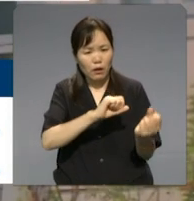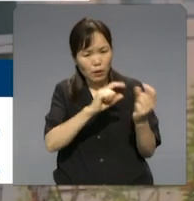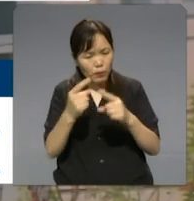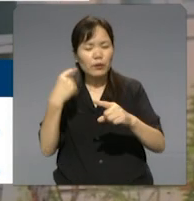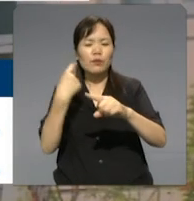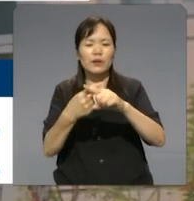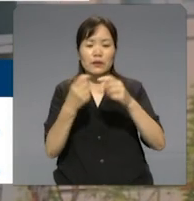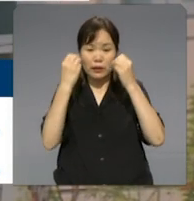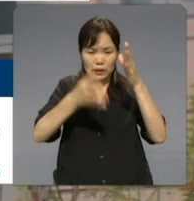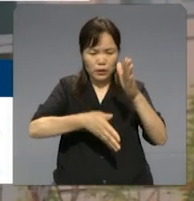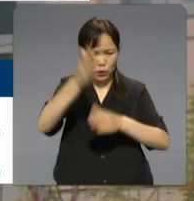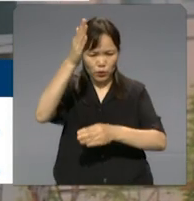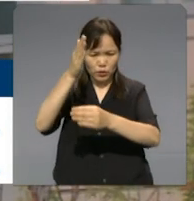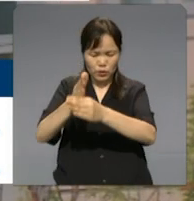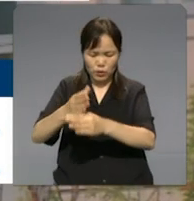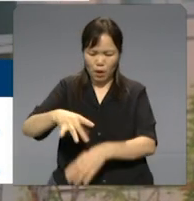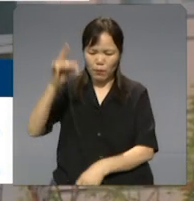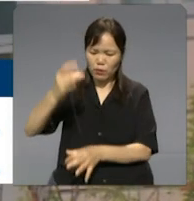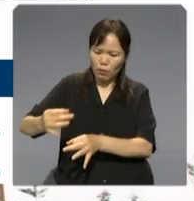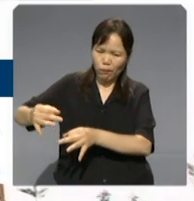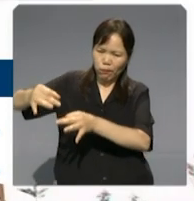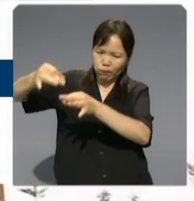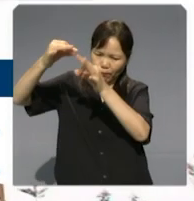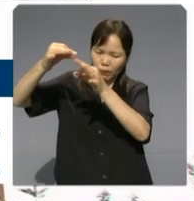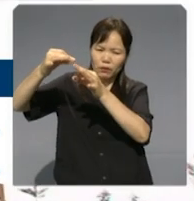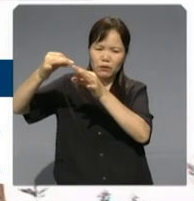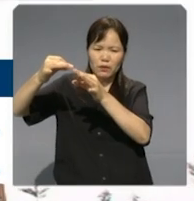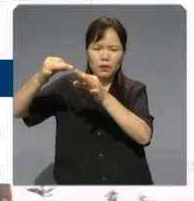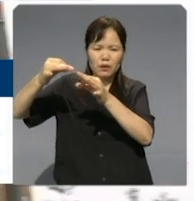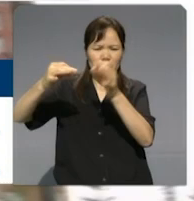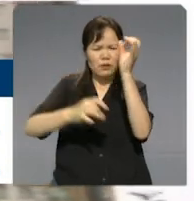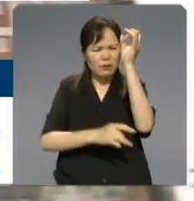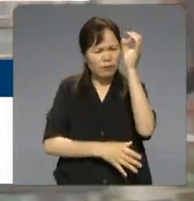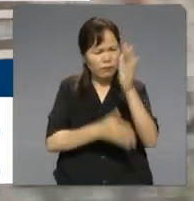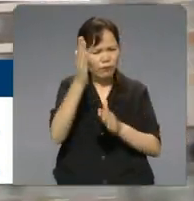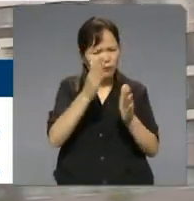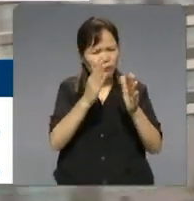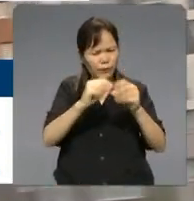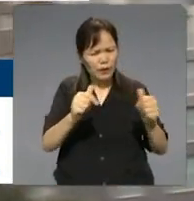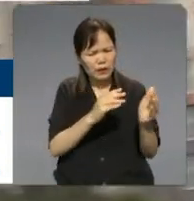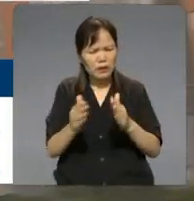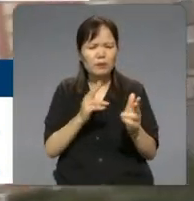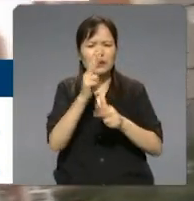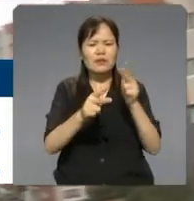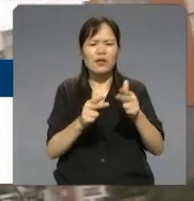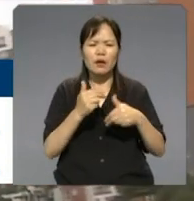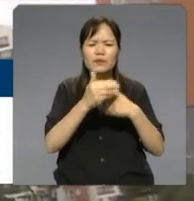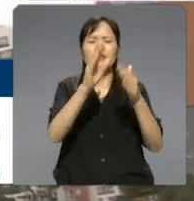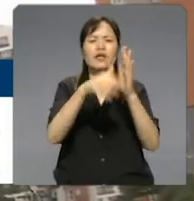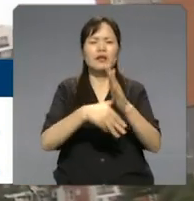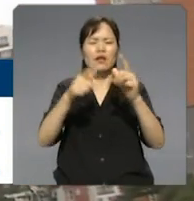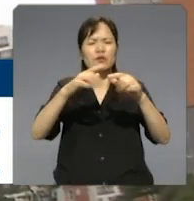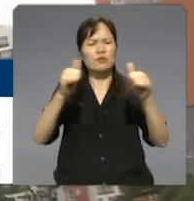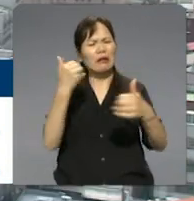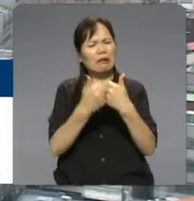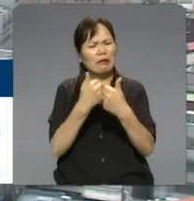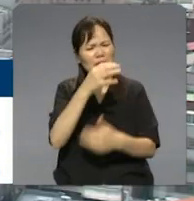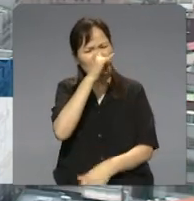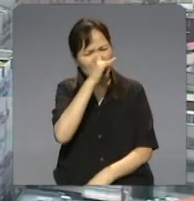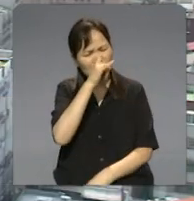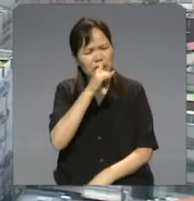마찬가지로 신도시 중심으로 먼저 가격이 오르기 시작하고요. 도시 전비 사업이 진행되는 과정에 주민 간의 갈등이